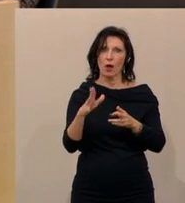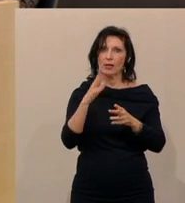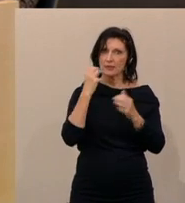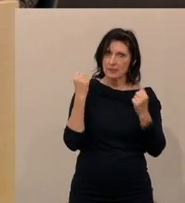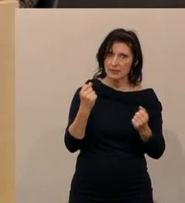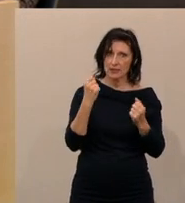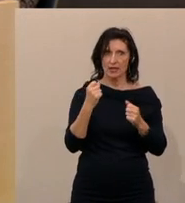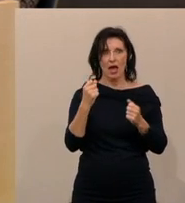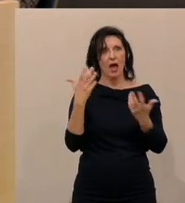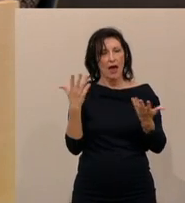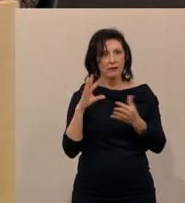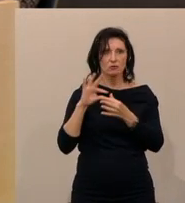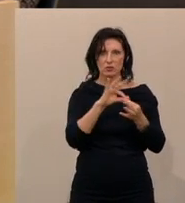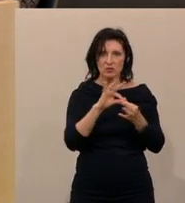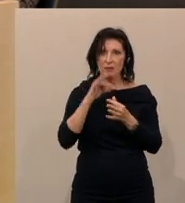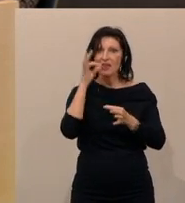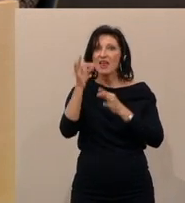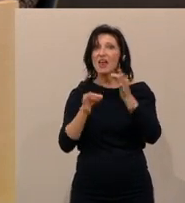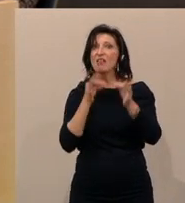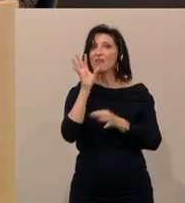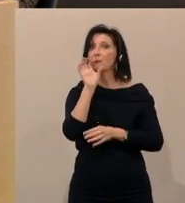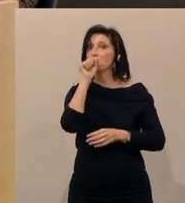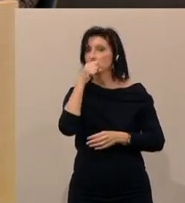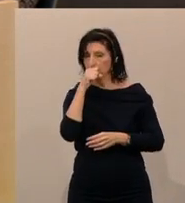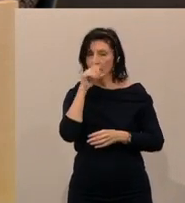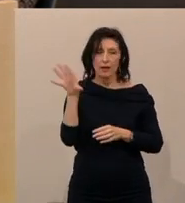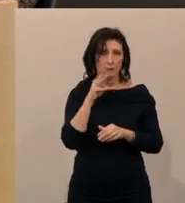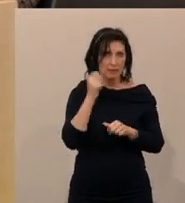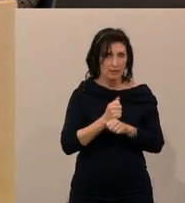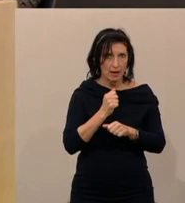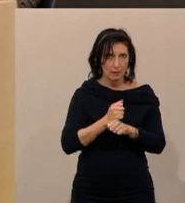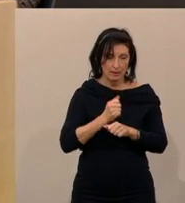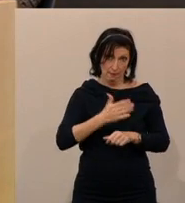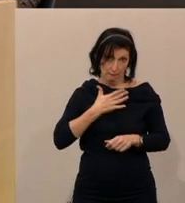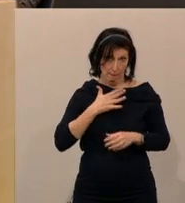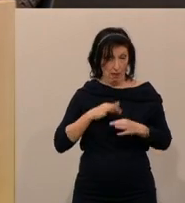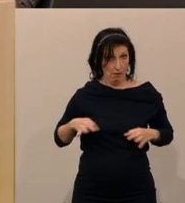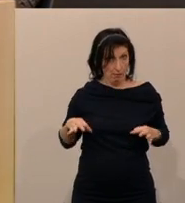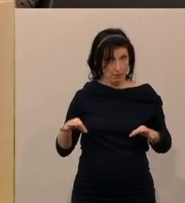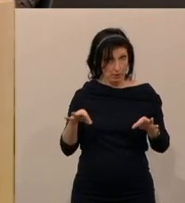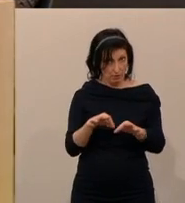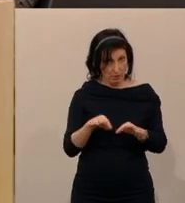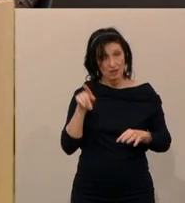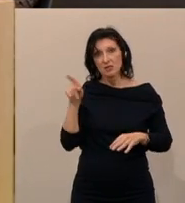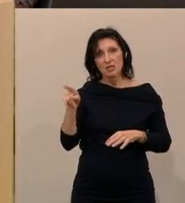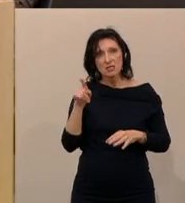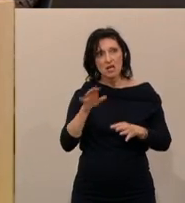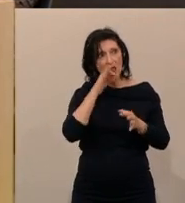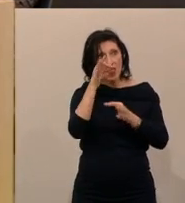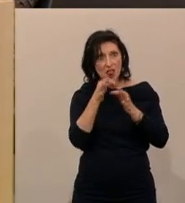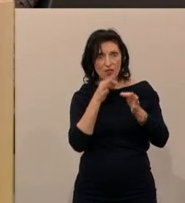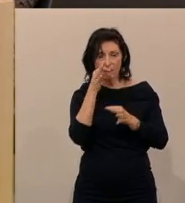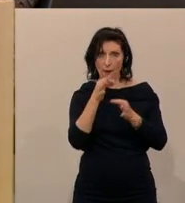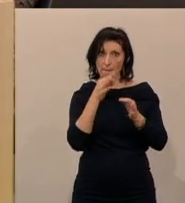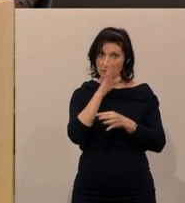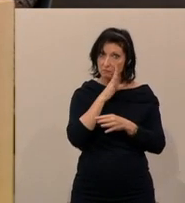Geheimhaltung vertraulicher Informationen. Mitarbeiterinnen und Mitarbeiter meines Kabinetts, die Zugang zu vertraulichen Informationen